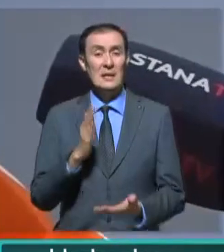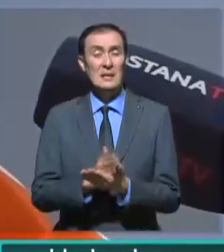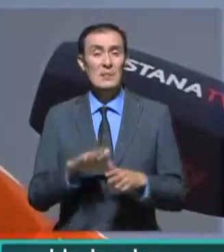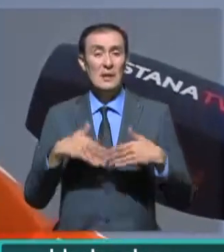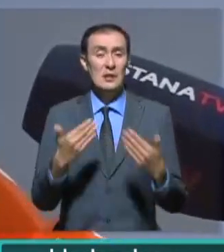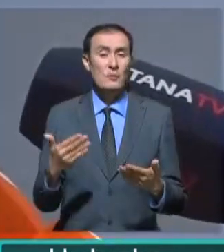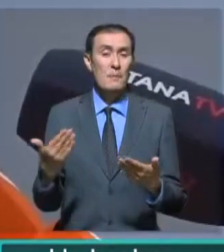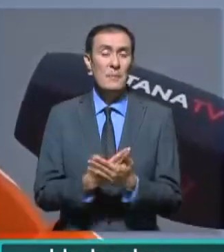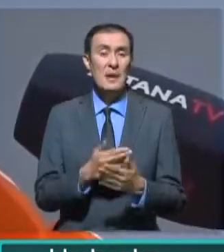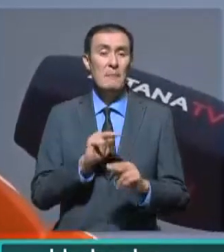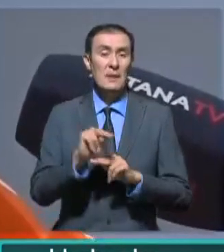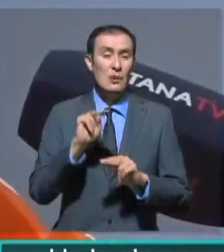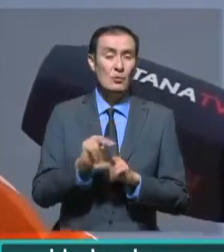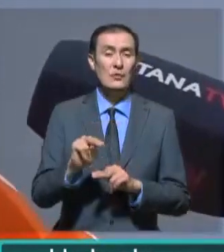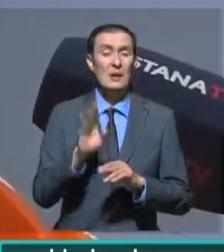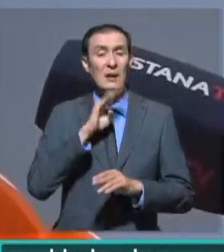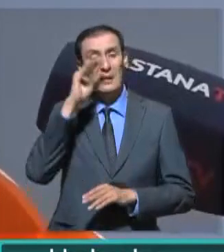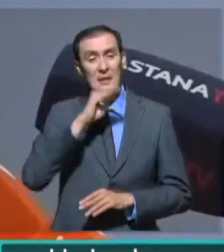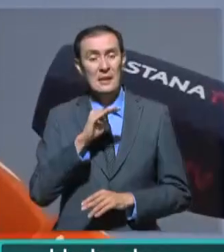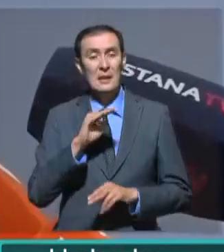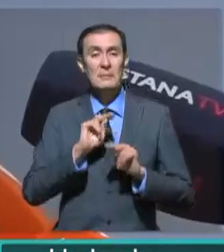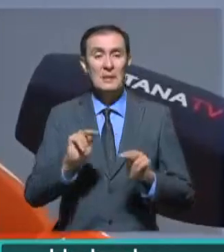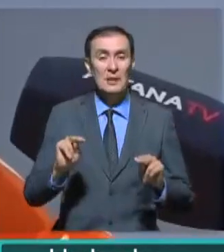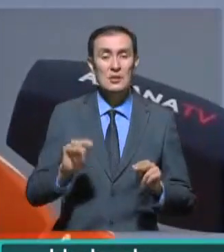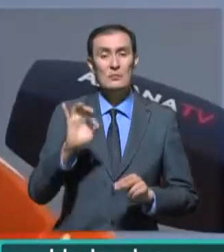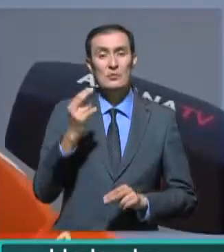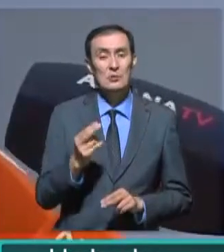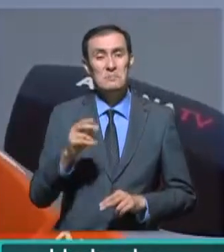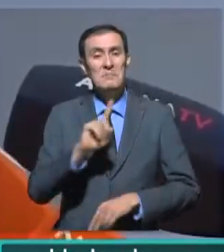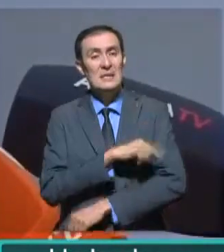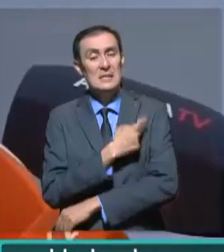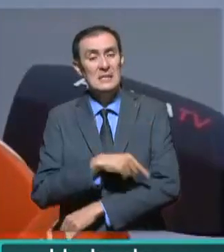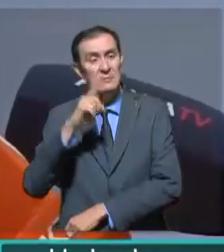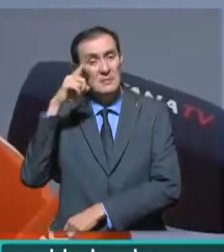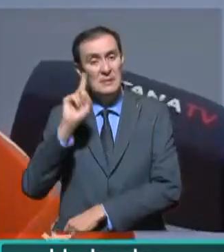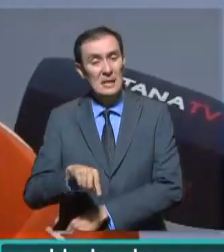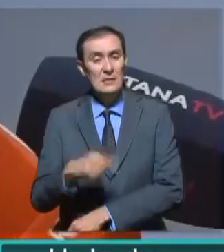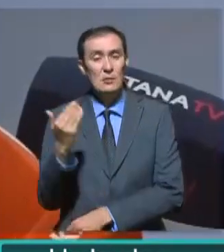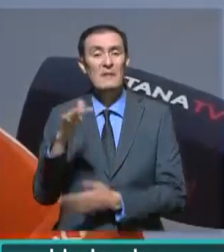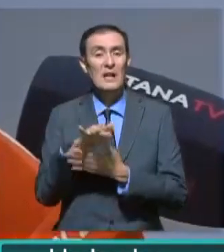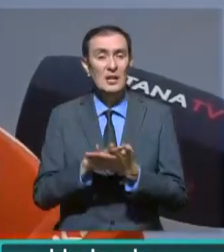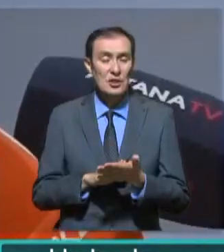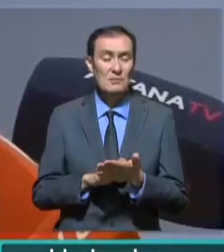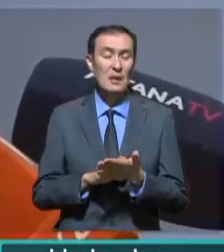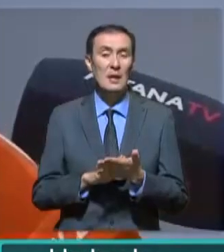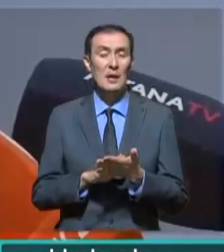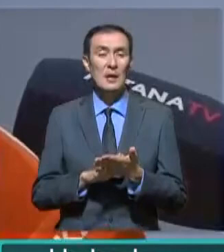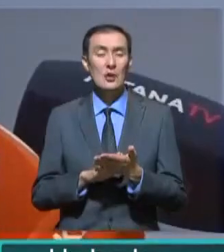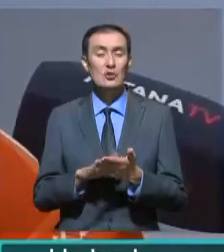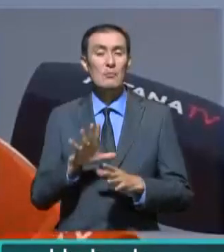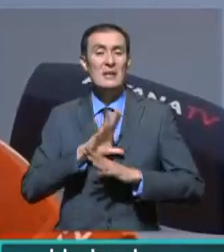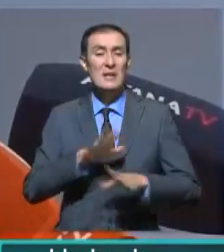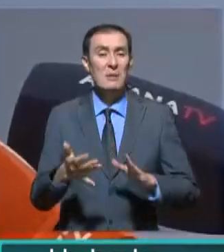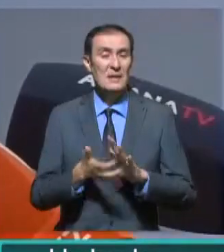по переподготовке родителей педагогическим, социальным, медицинским специальностям. В дальнейшем также закрыть дефицит